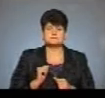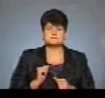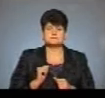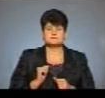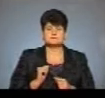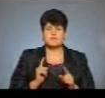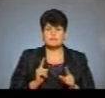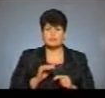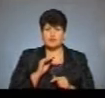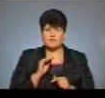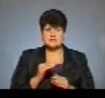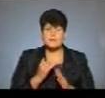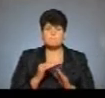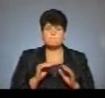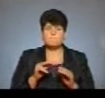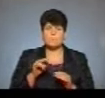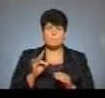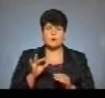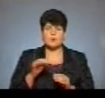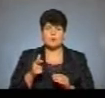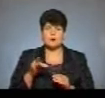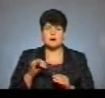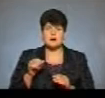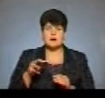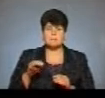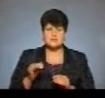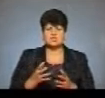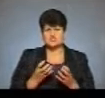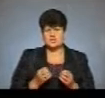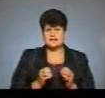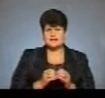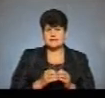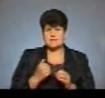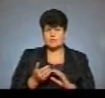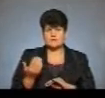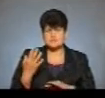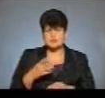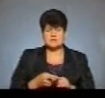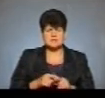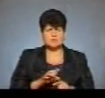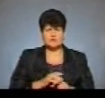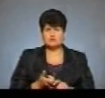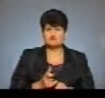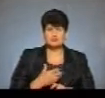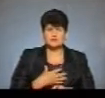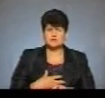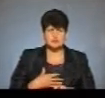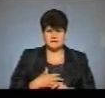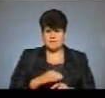наприклад, навіть професія сама програміста. Ще буквально пару років, 10 років, це була страшенно актуальна професія,